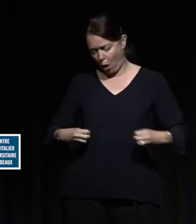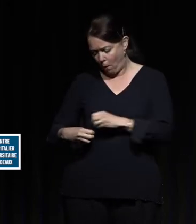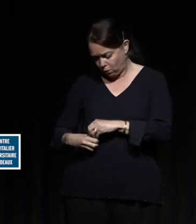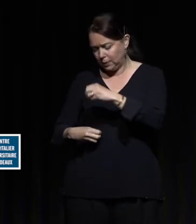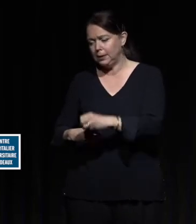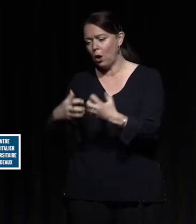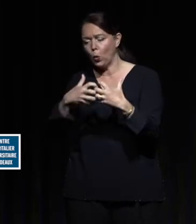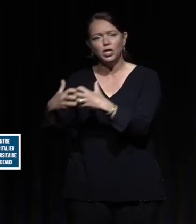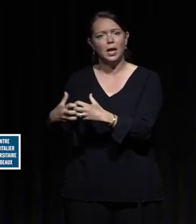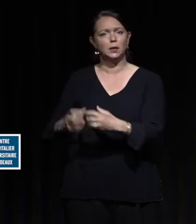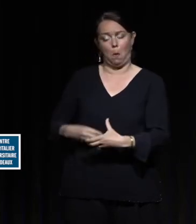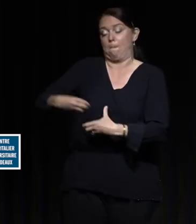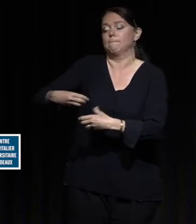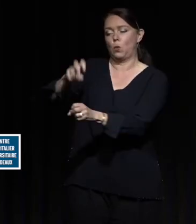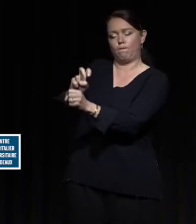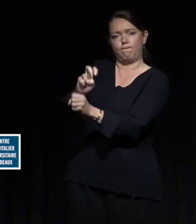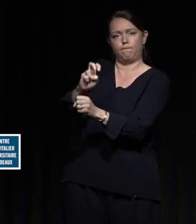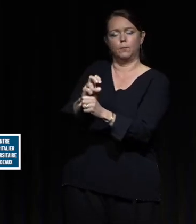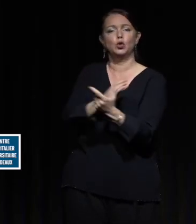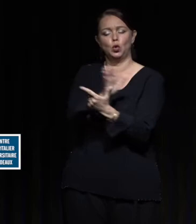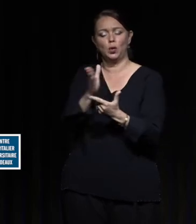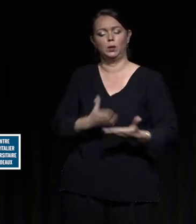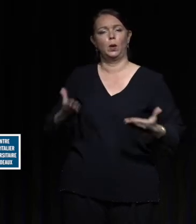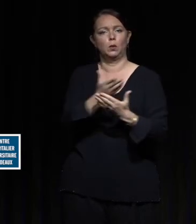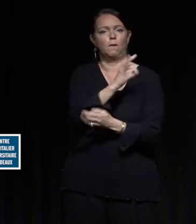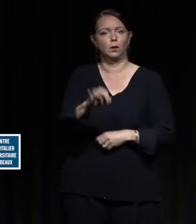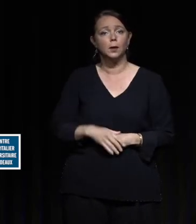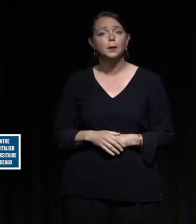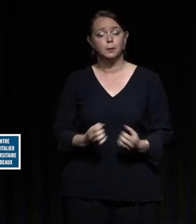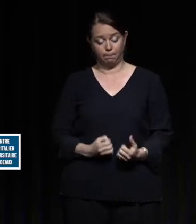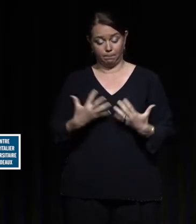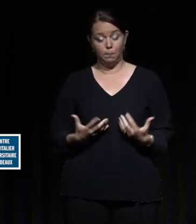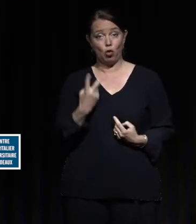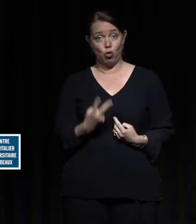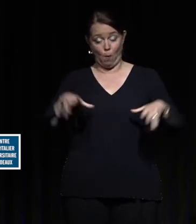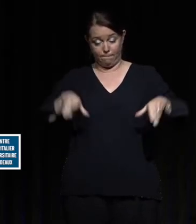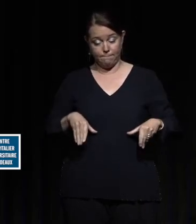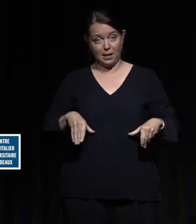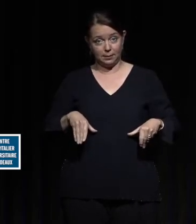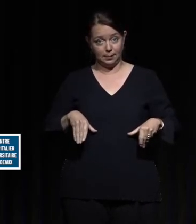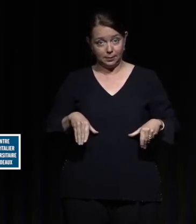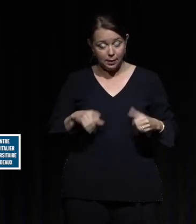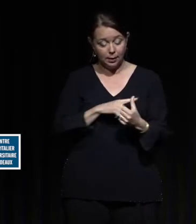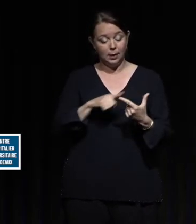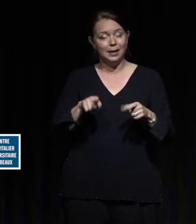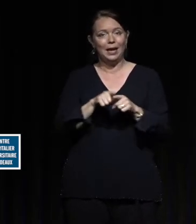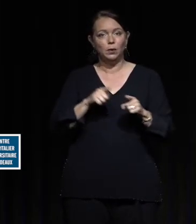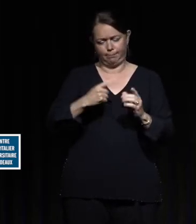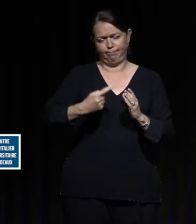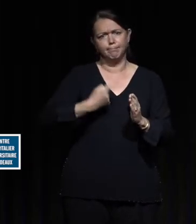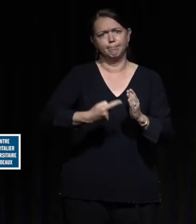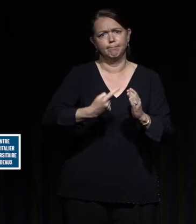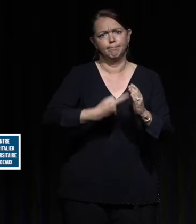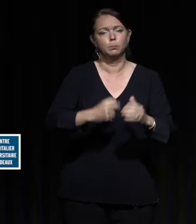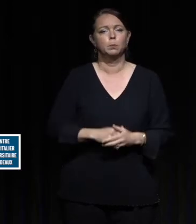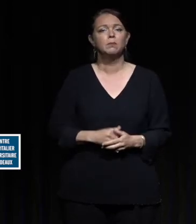l'endométriose, surtout dans 2 cas qui sont validés en France. C'est les endométriomes bilatéraux et c'est les endométriomes récidivants. Si vous n'arrêtez